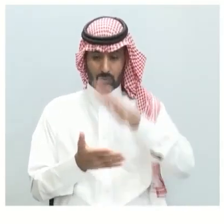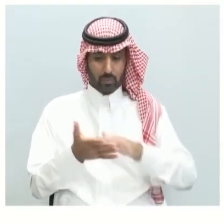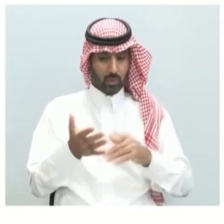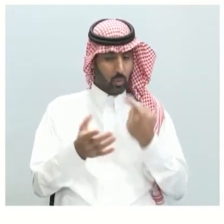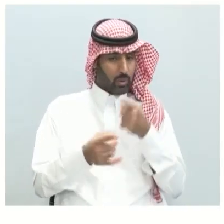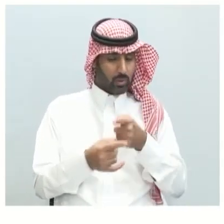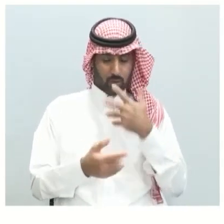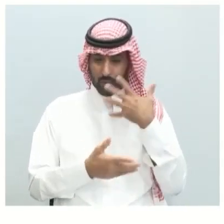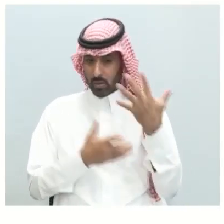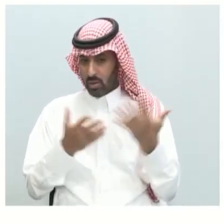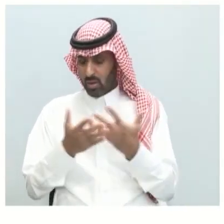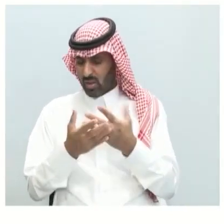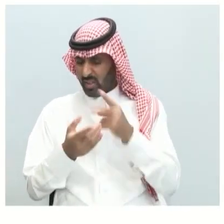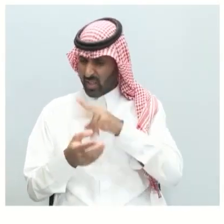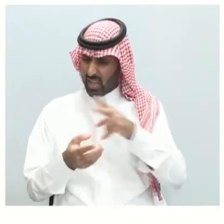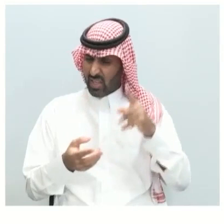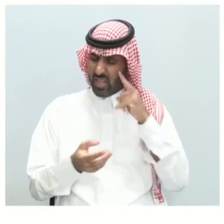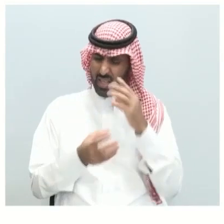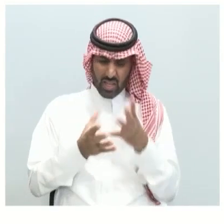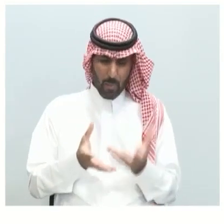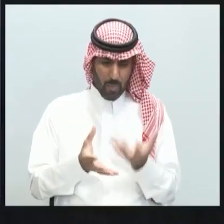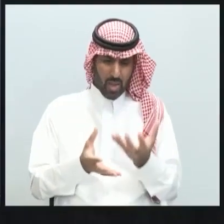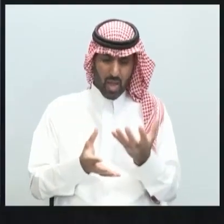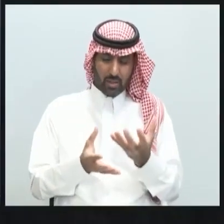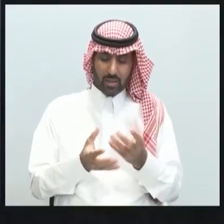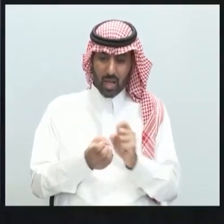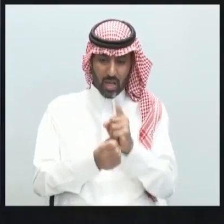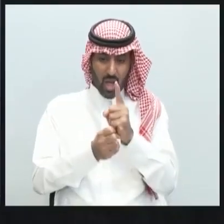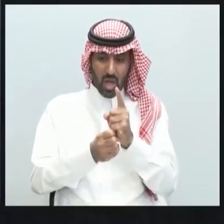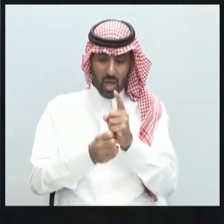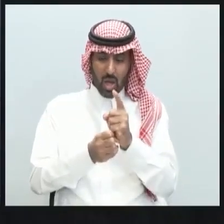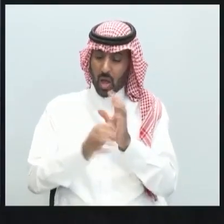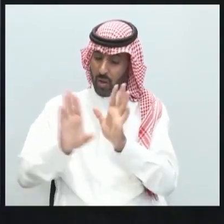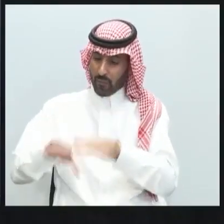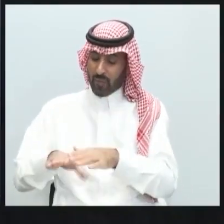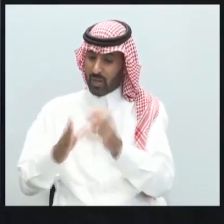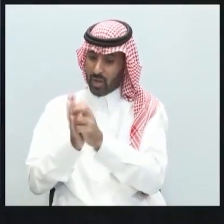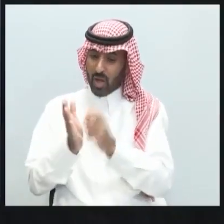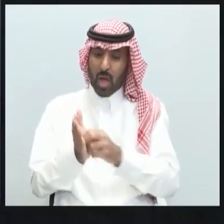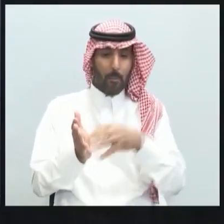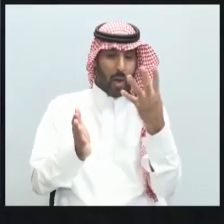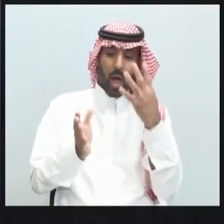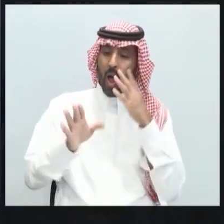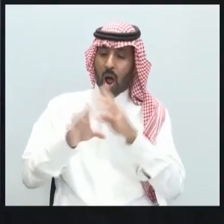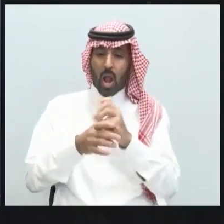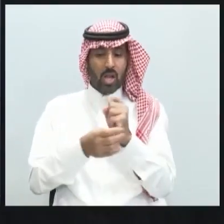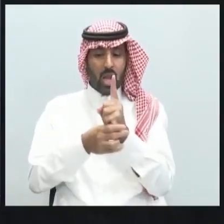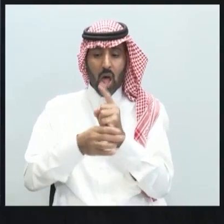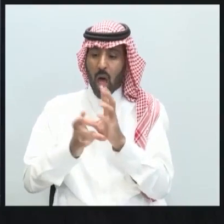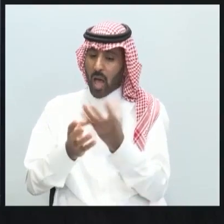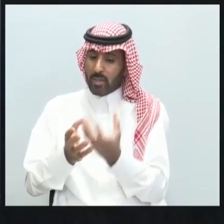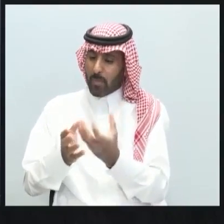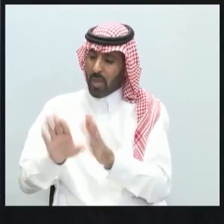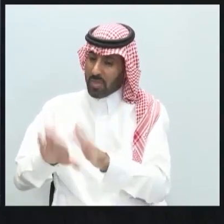ماذا يحدث اذا تغيرت كميه الغاز هنا الان مثبت في جميع القوانين الاربعه كميه الغاز ولكن ماذا يحدث